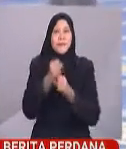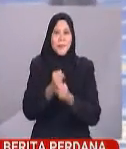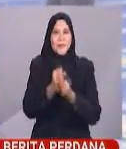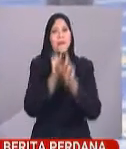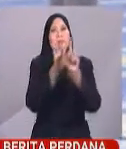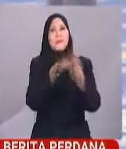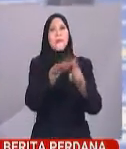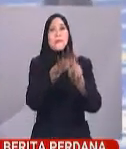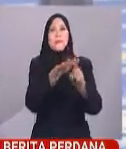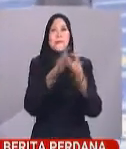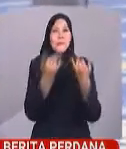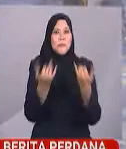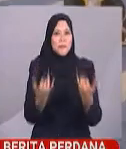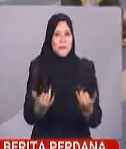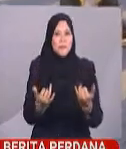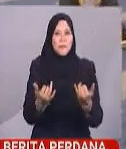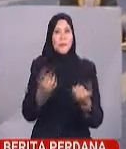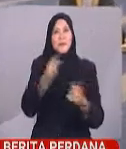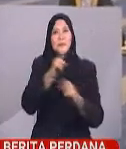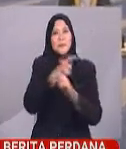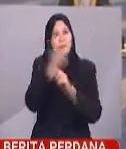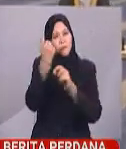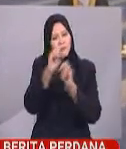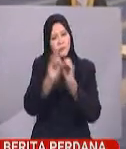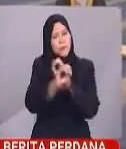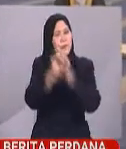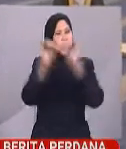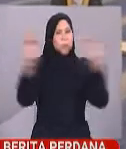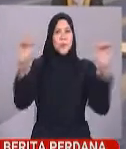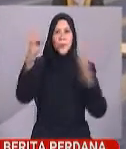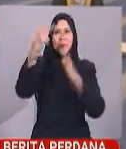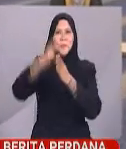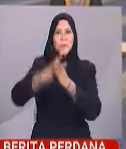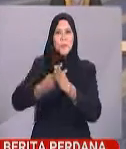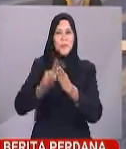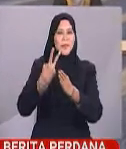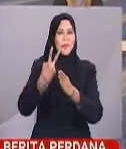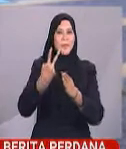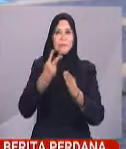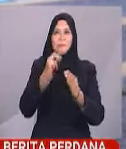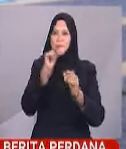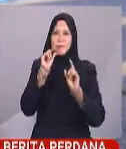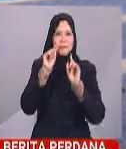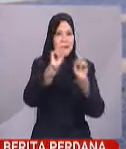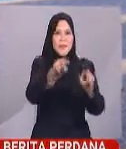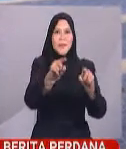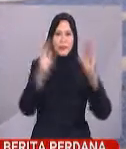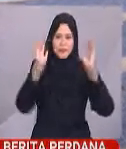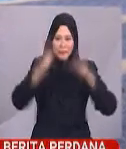solat Jumaat hari ini setelah hampir 2 bulan ia tidak dilaksanakan.